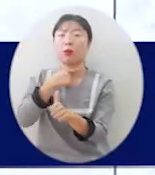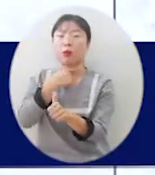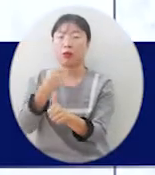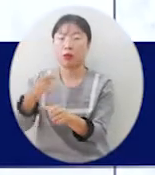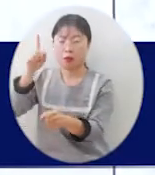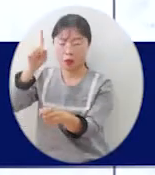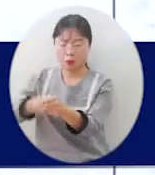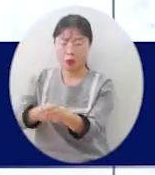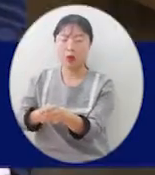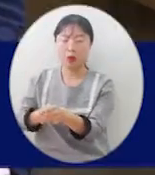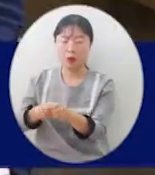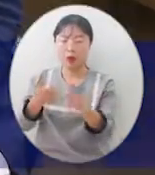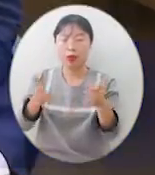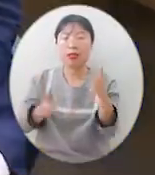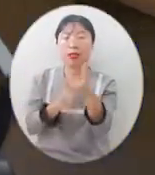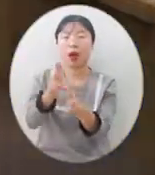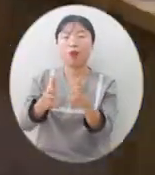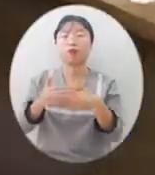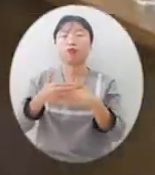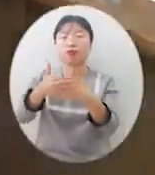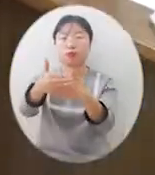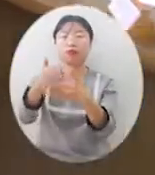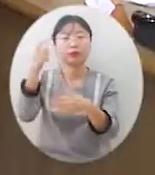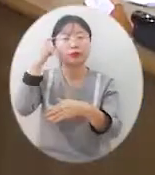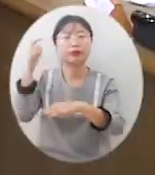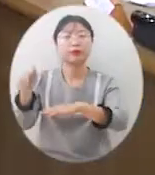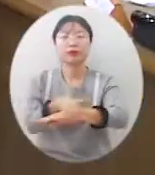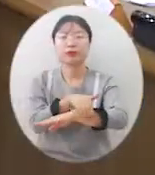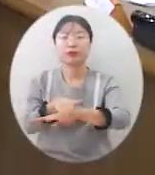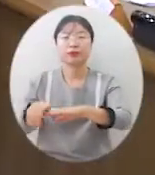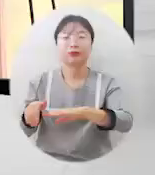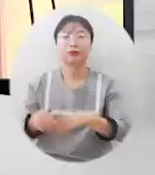관련된 다양한 사업을 추진할 예정입니다.